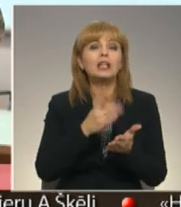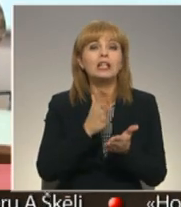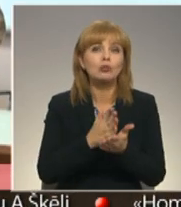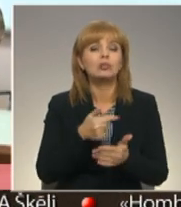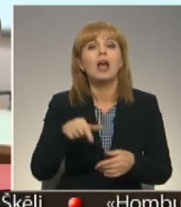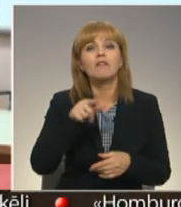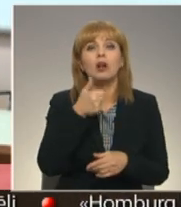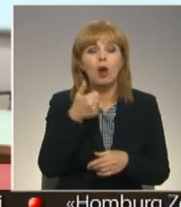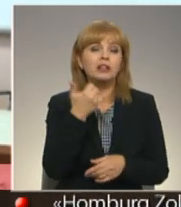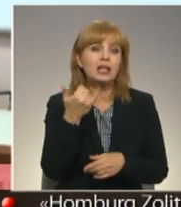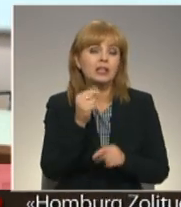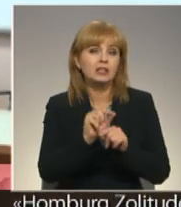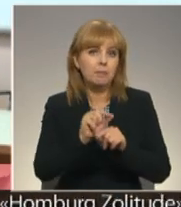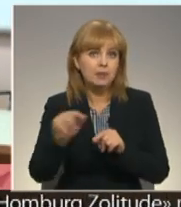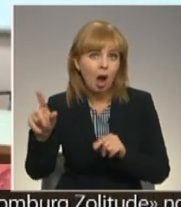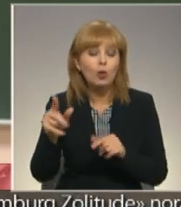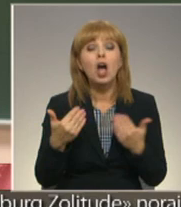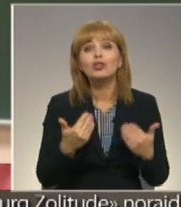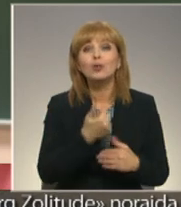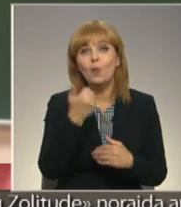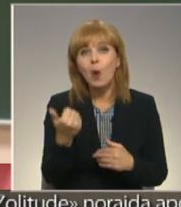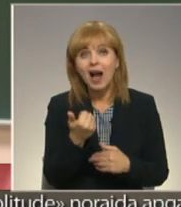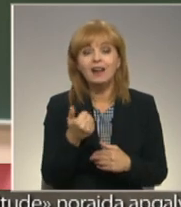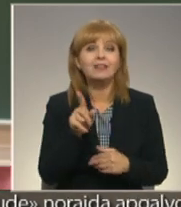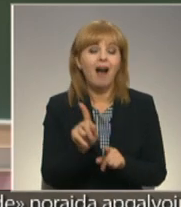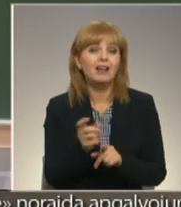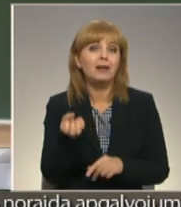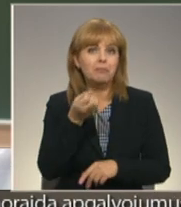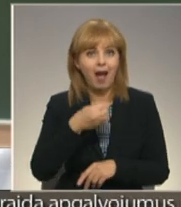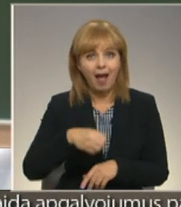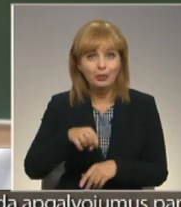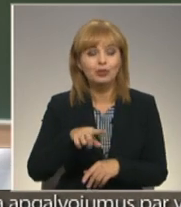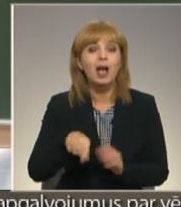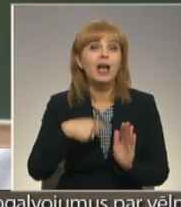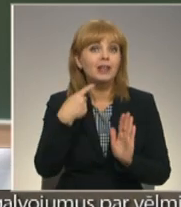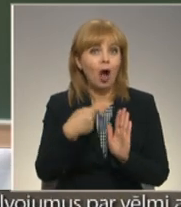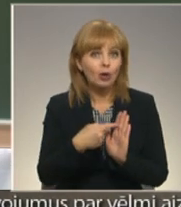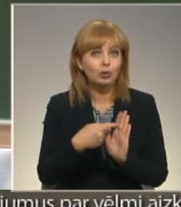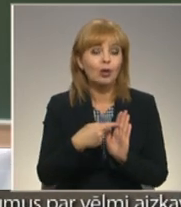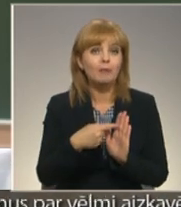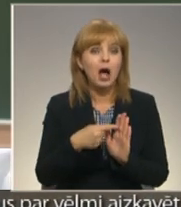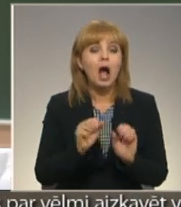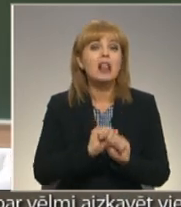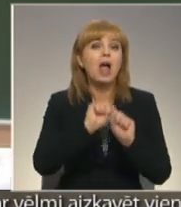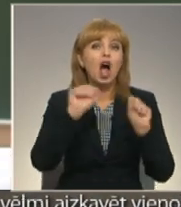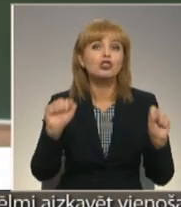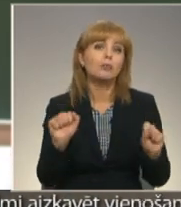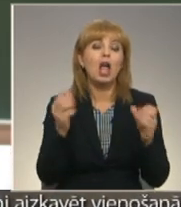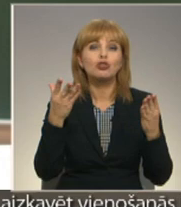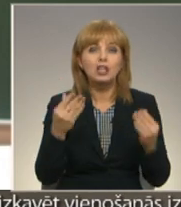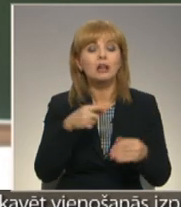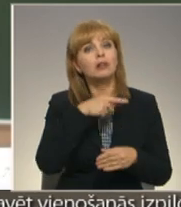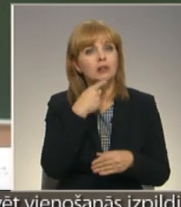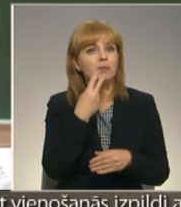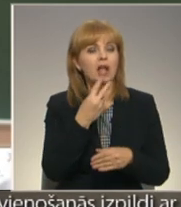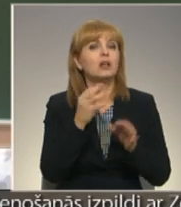interese par to turpina pieaugt. Šogad ļoti interesanti pat bērndārzi jautāja mums tieši uz Lāčplēžas dienu, ka viņi vēlas redzēt